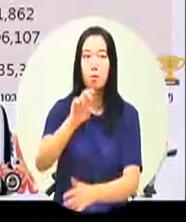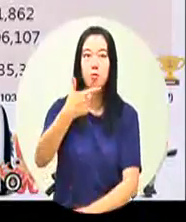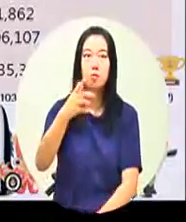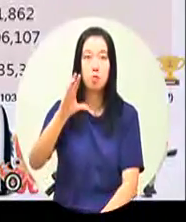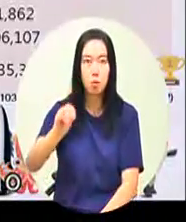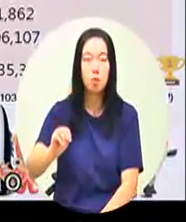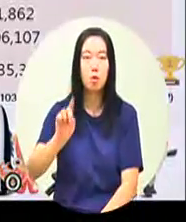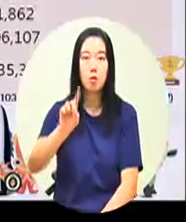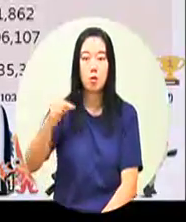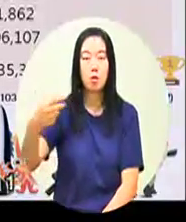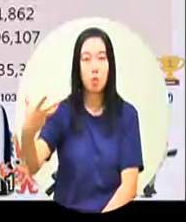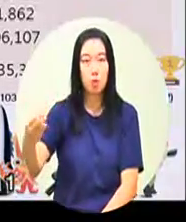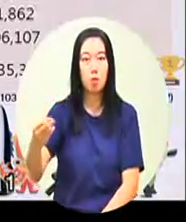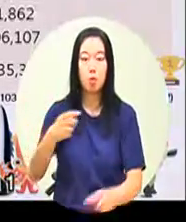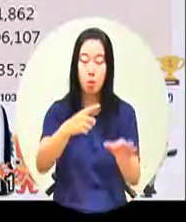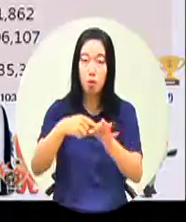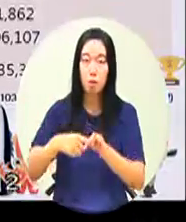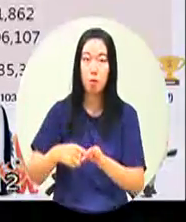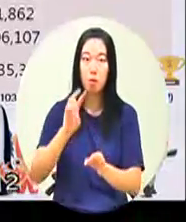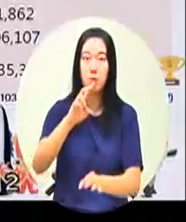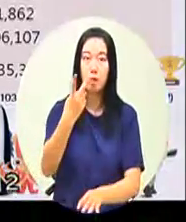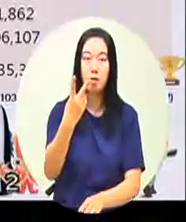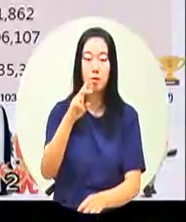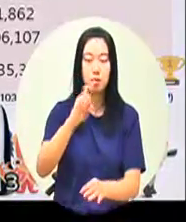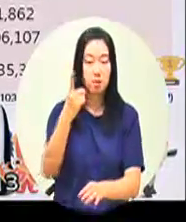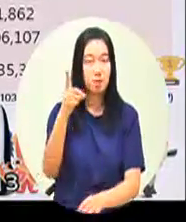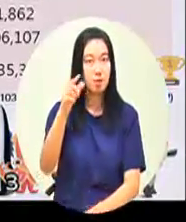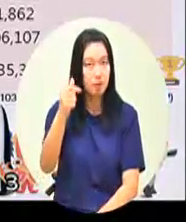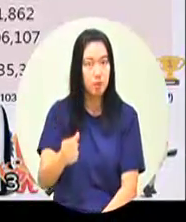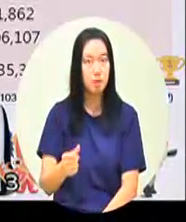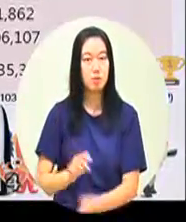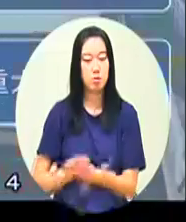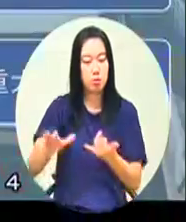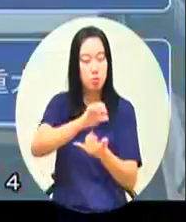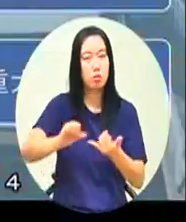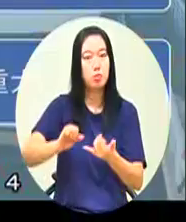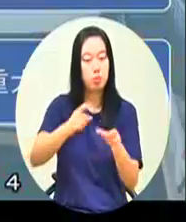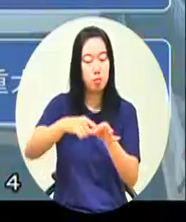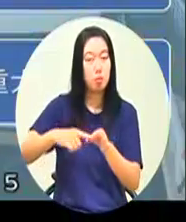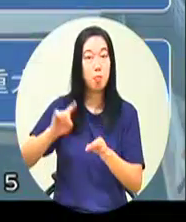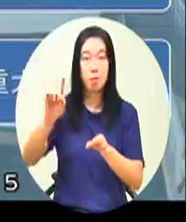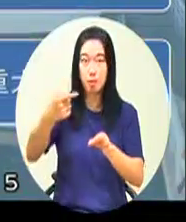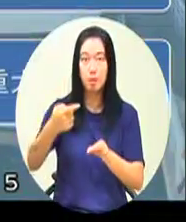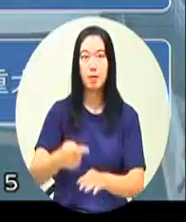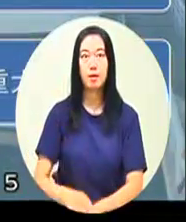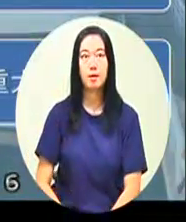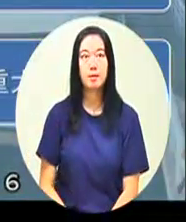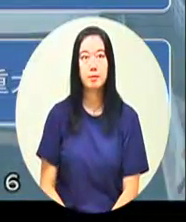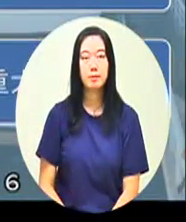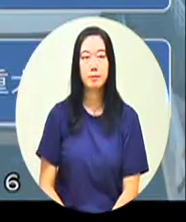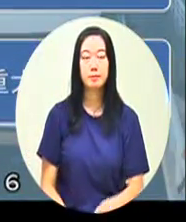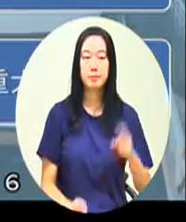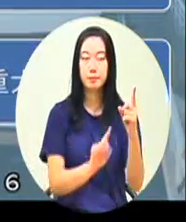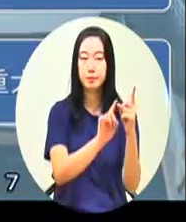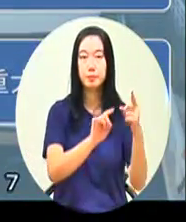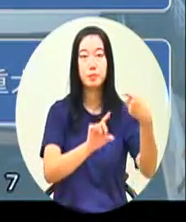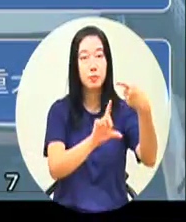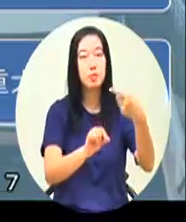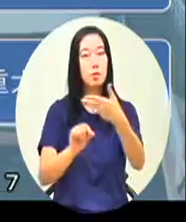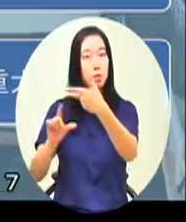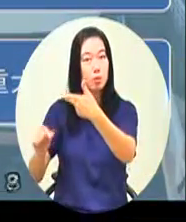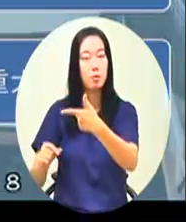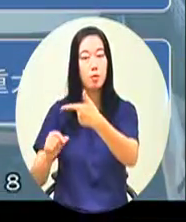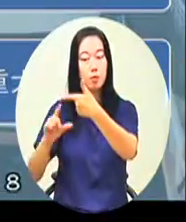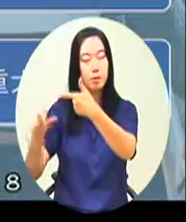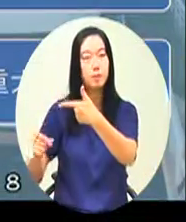值324亿元，均占全国的第一位。以下针对上半年整个重要业务的执